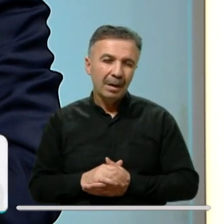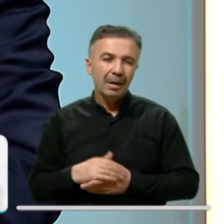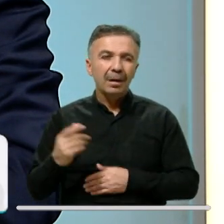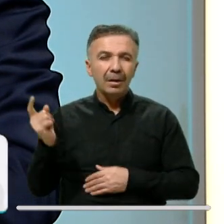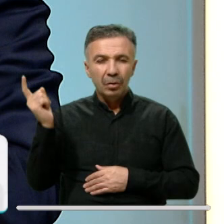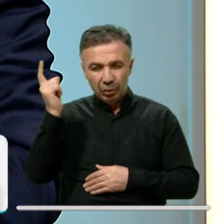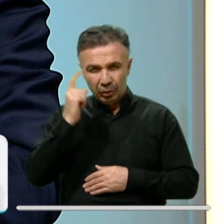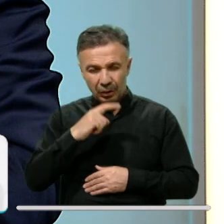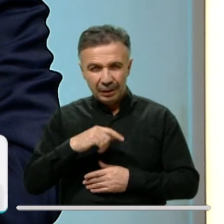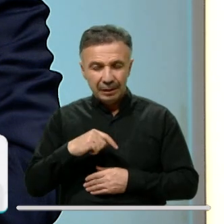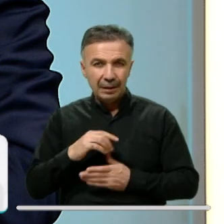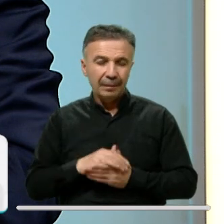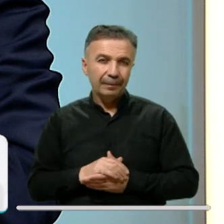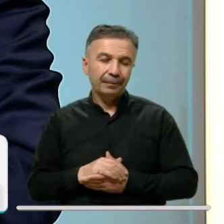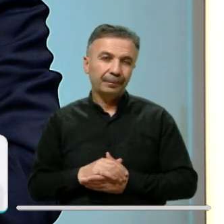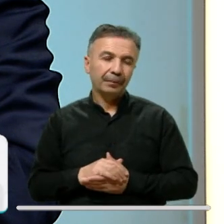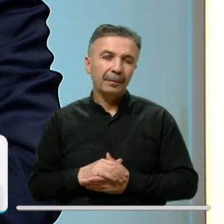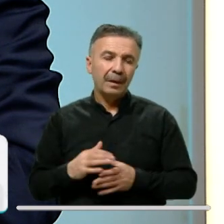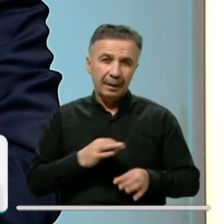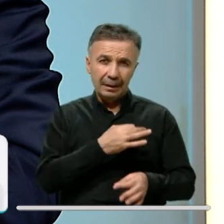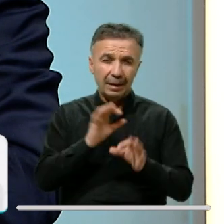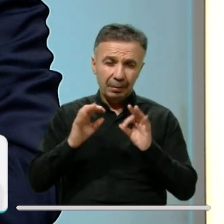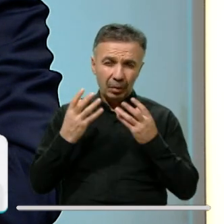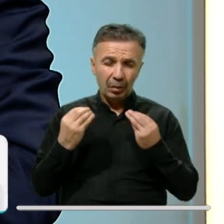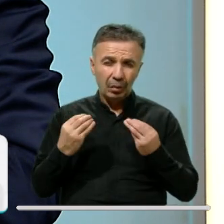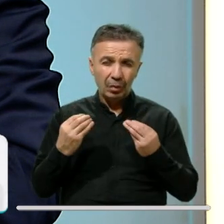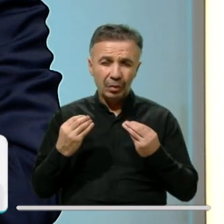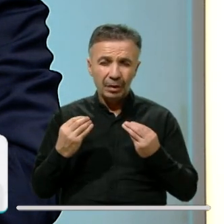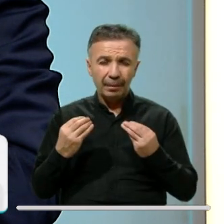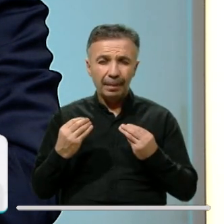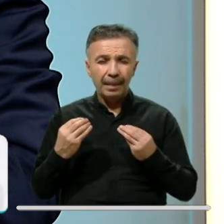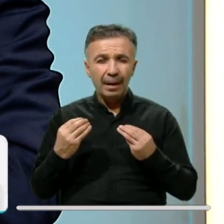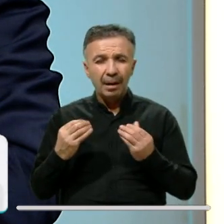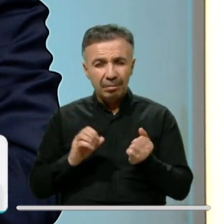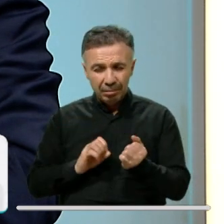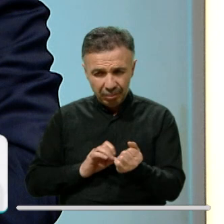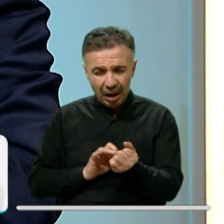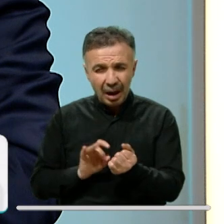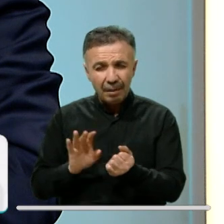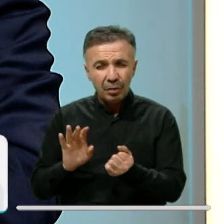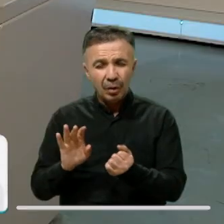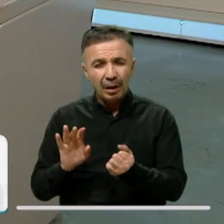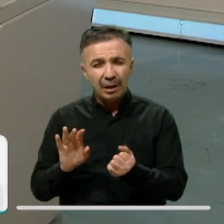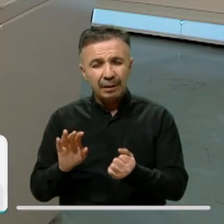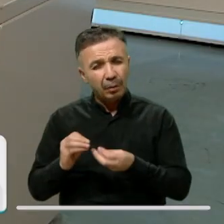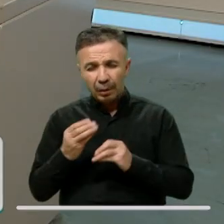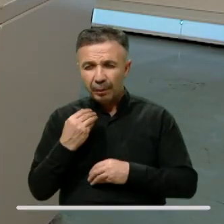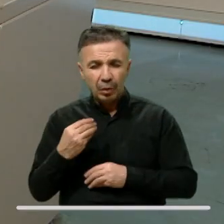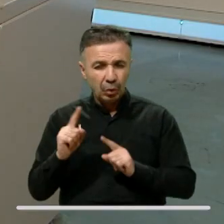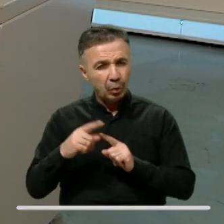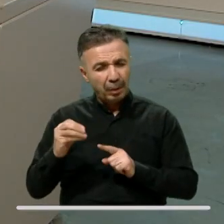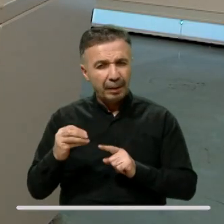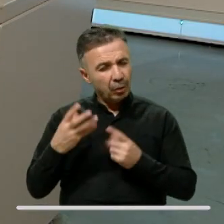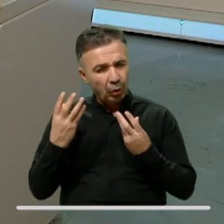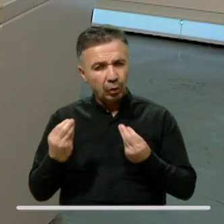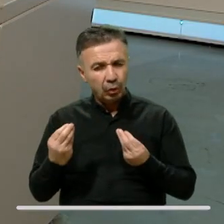Dolayısıyla insanlarda böyle olunca yani embriyolarda herhangi bir sıkıntı yok bu durumda. Yani tekraren kullanabilir. Kullanabilir.